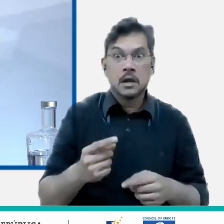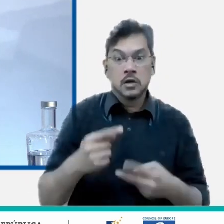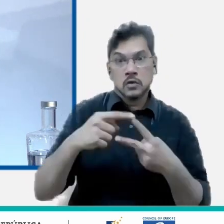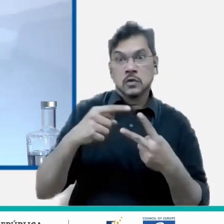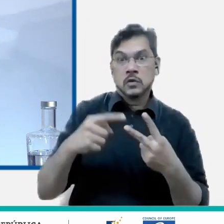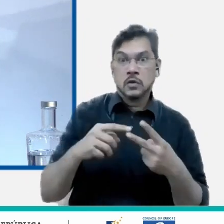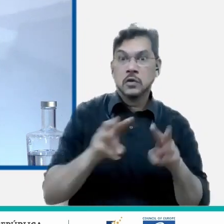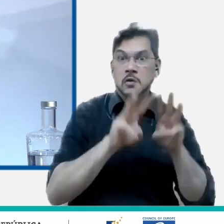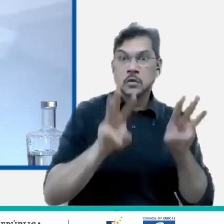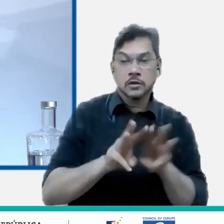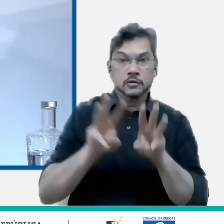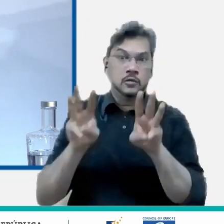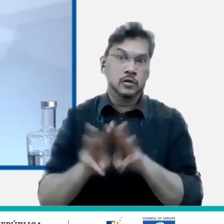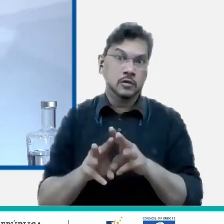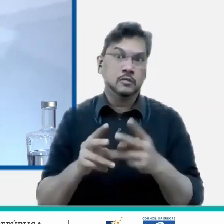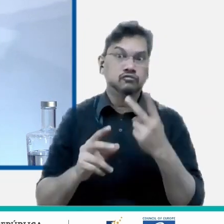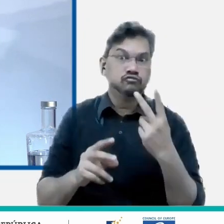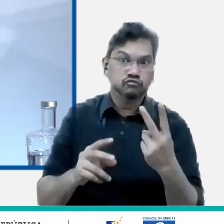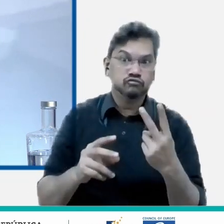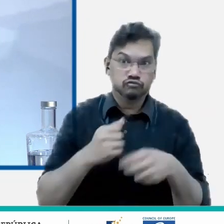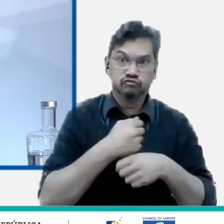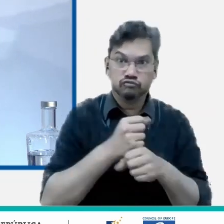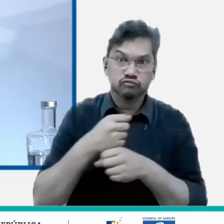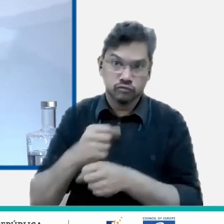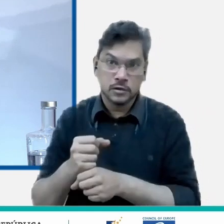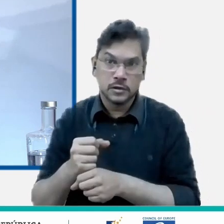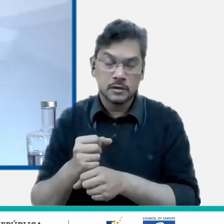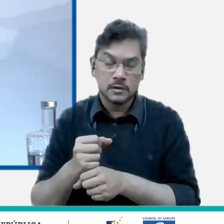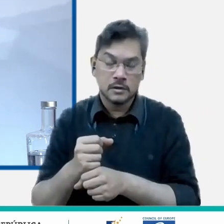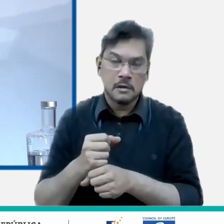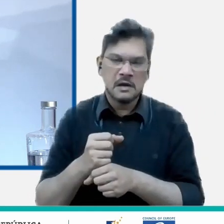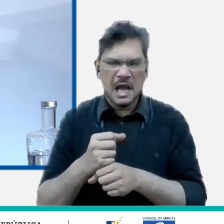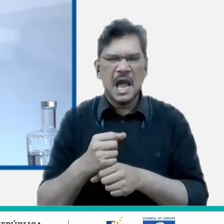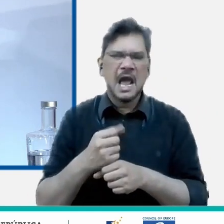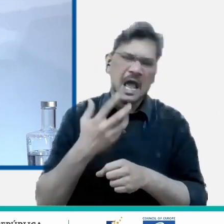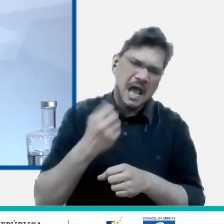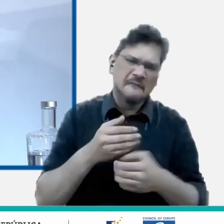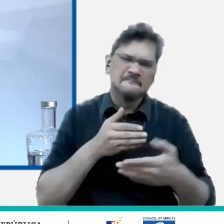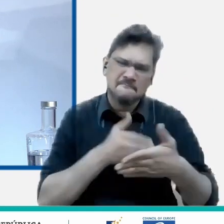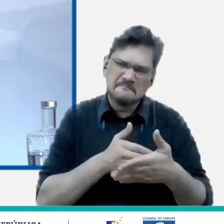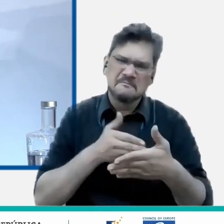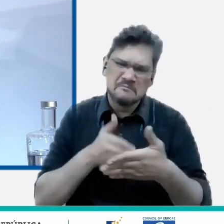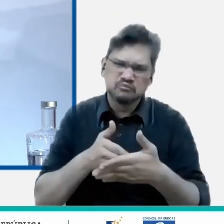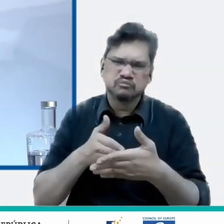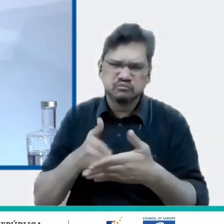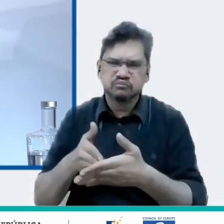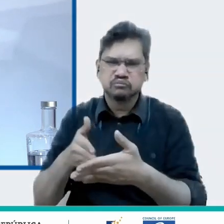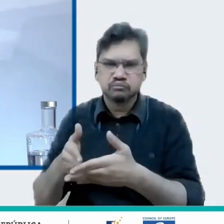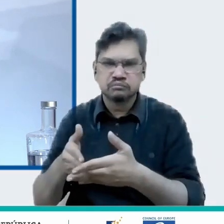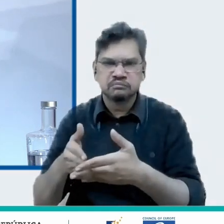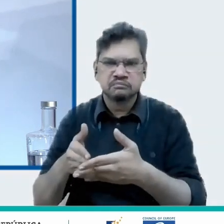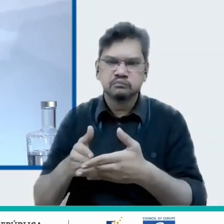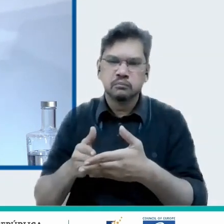я думаю. И кроме этого, город Бишкек присоединился, наша столица присоединилась к программе устойчивости городов. И здесь